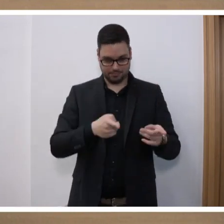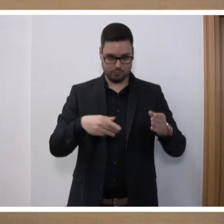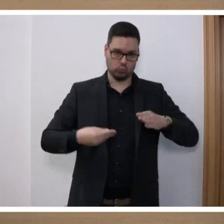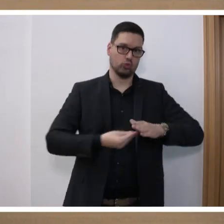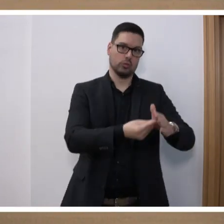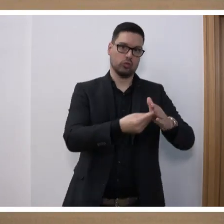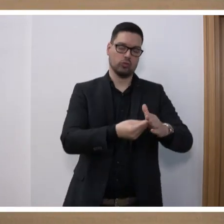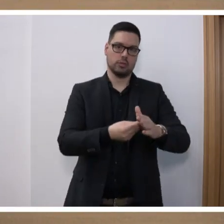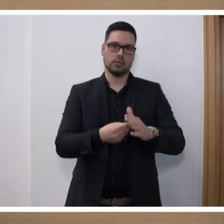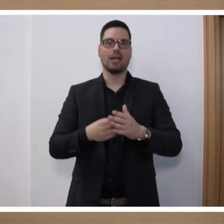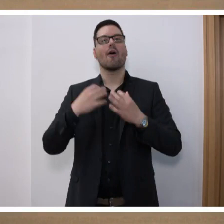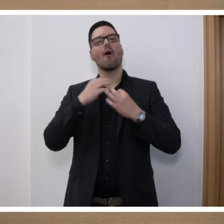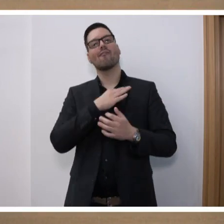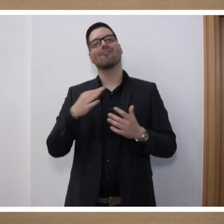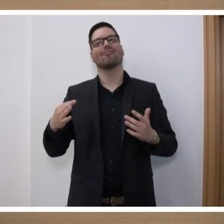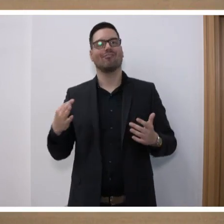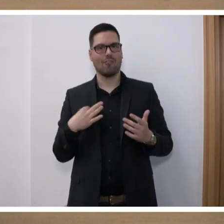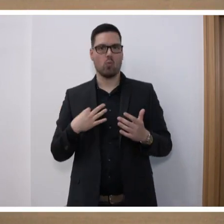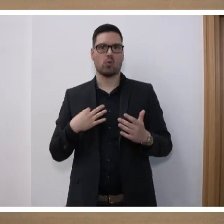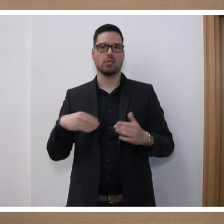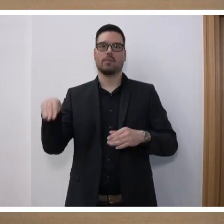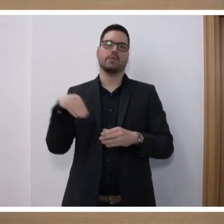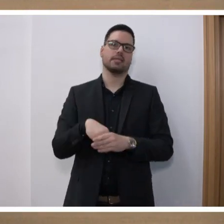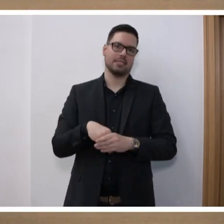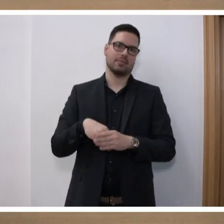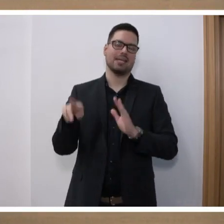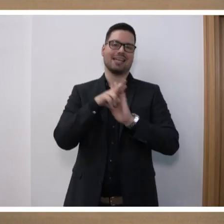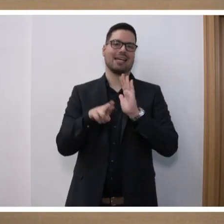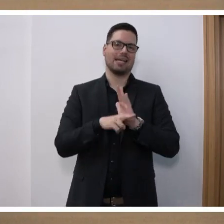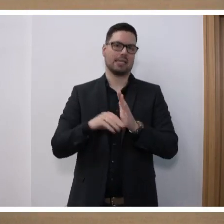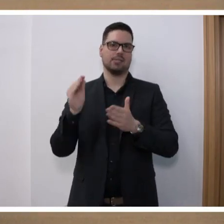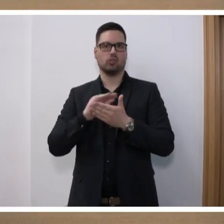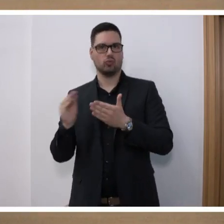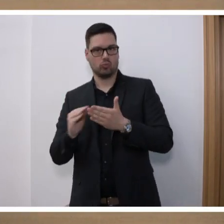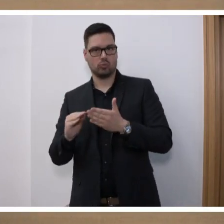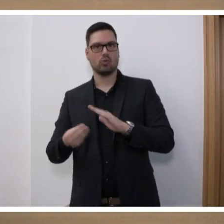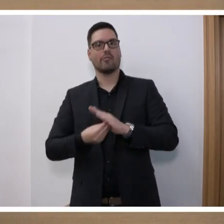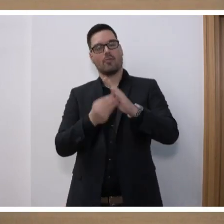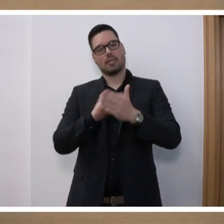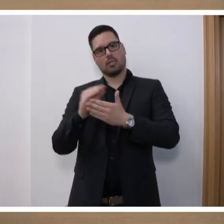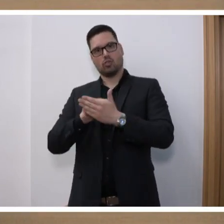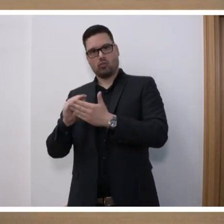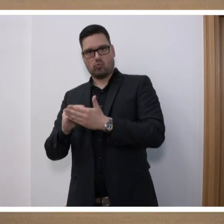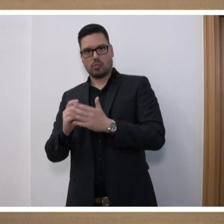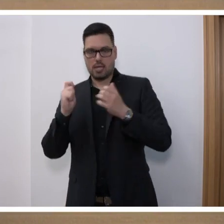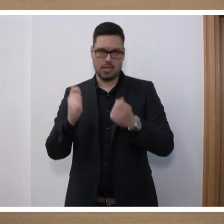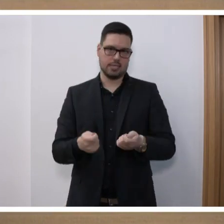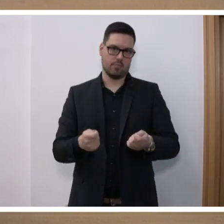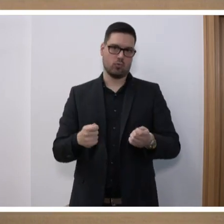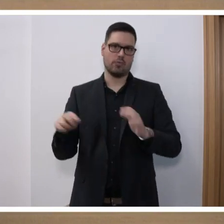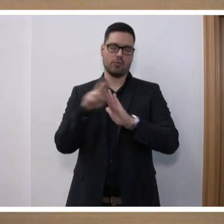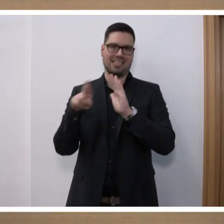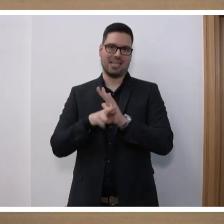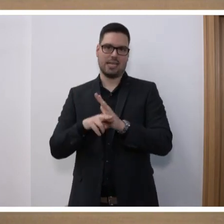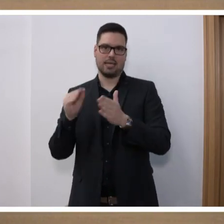alles geschieht sowohl an den inklusiven Regelschulen als auch in den Förderschulen, die das Angebot der